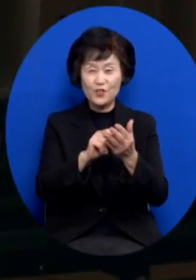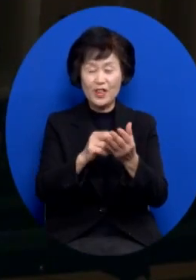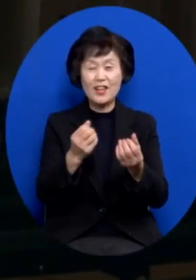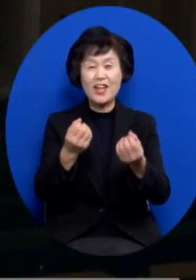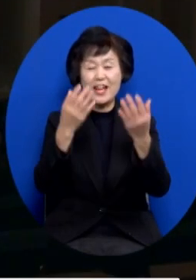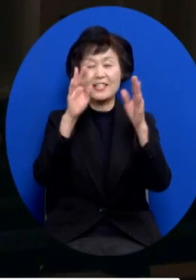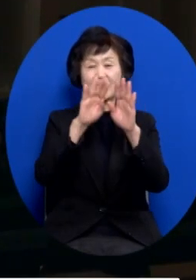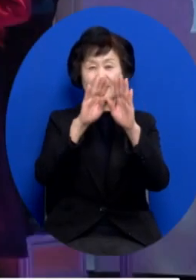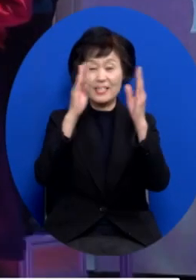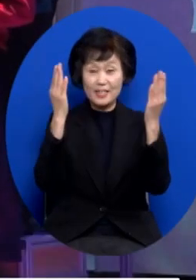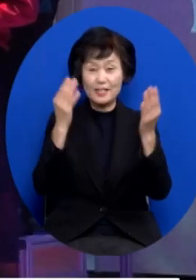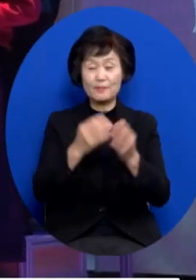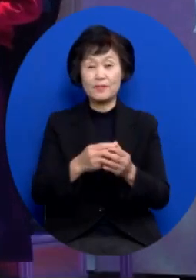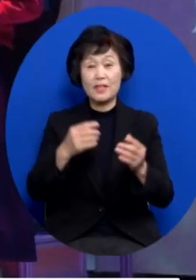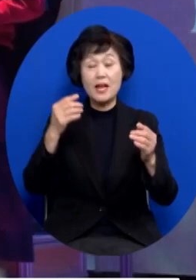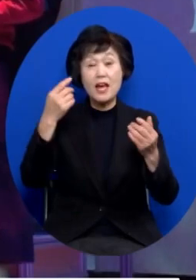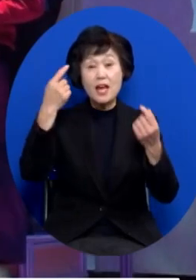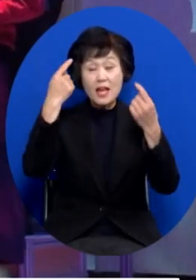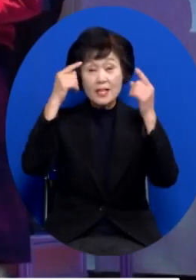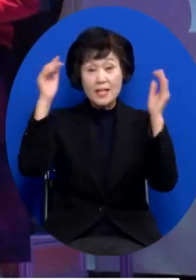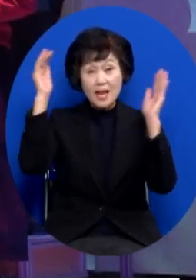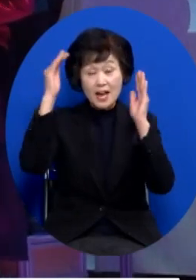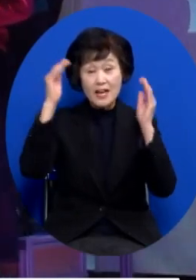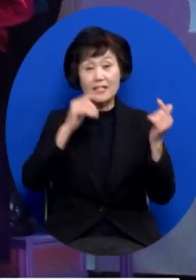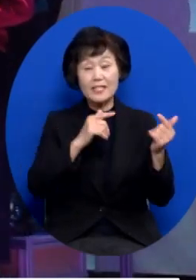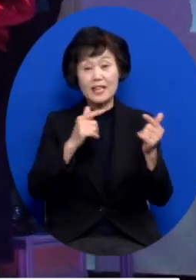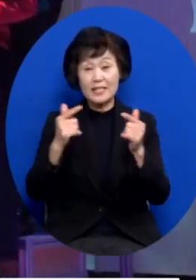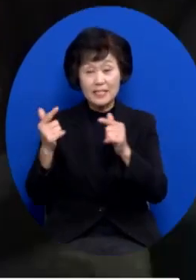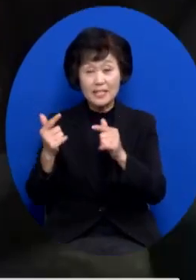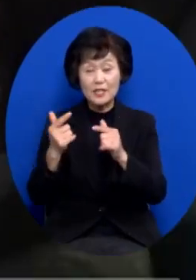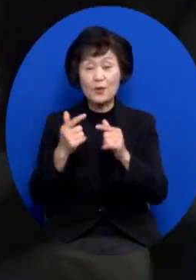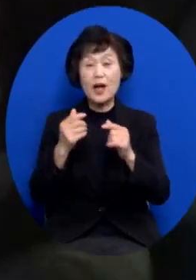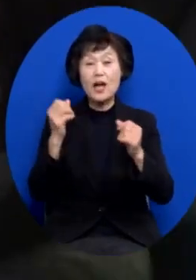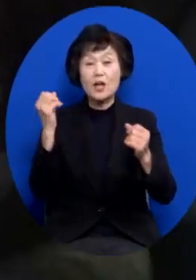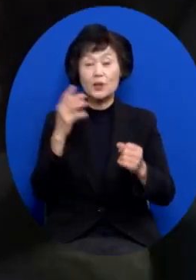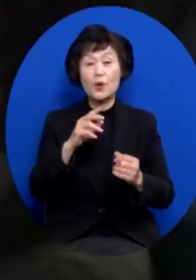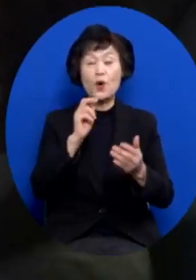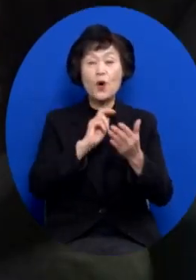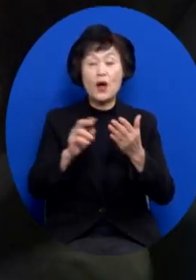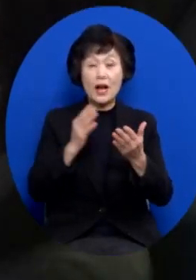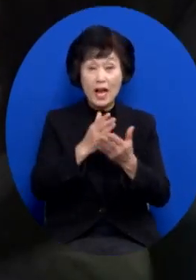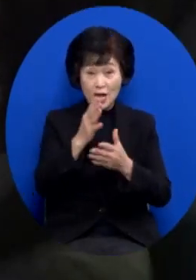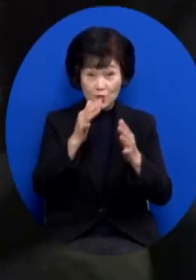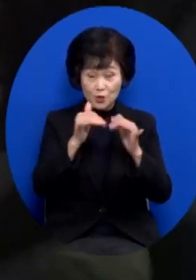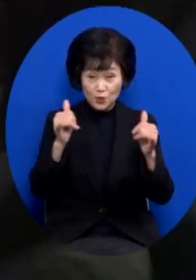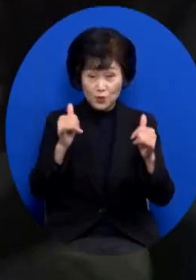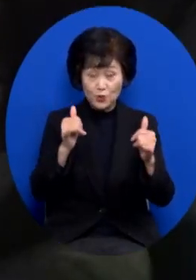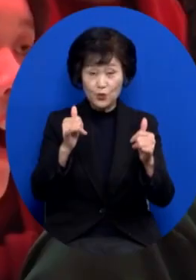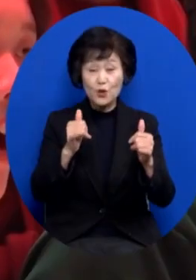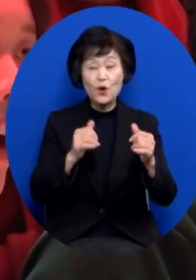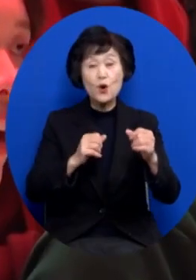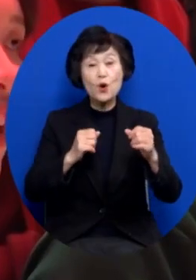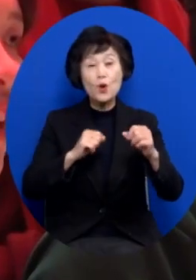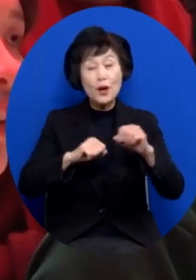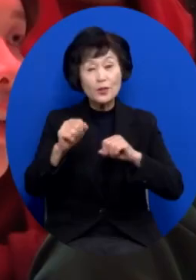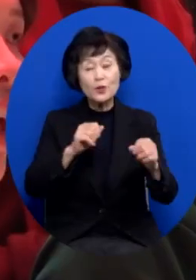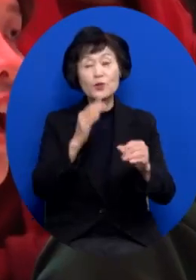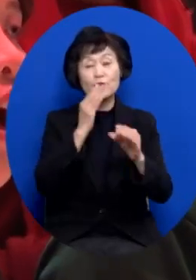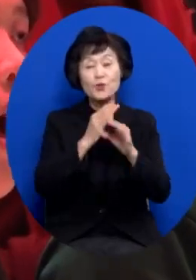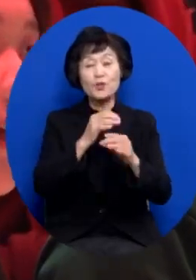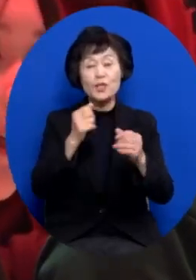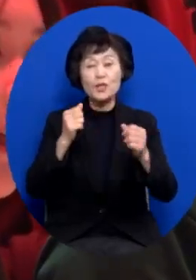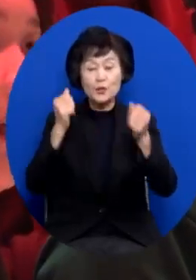콘서트에는 백석예대 재학생들로 구성된 백석 미션 콰이어를 비롯해 가수와 뮤지컬 배우 등으로 활동하고 있는 졸업생들이